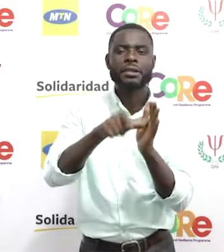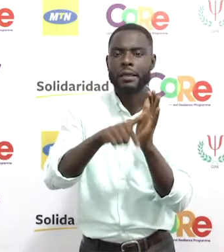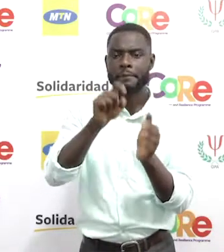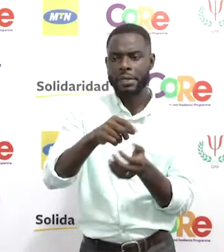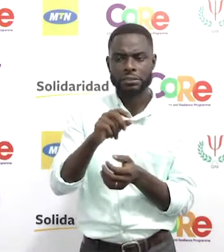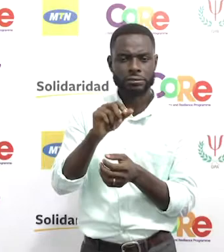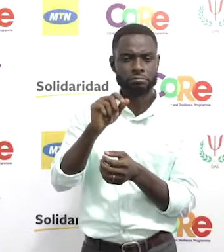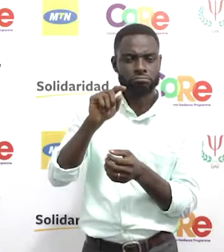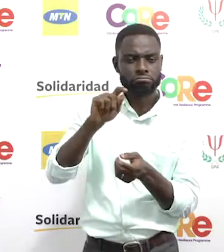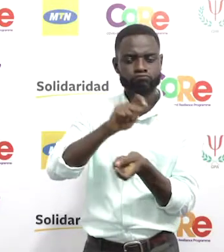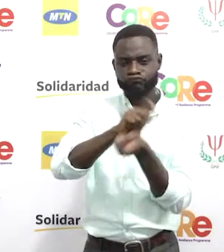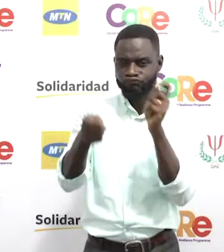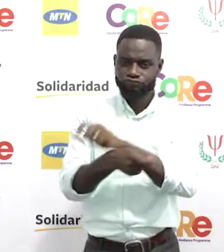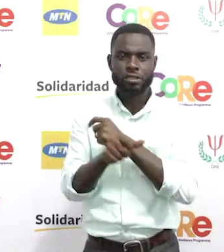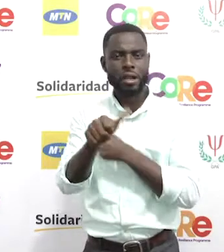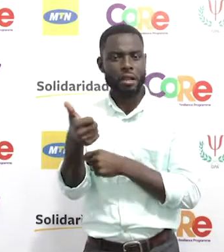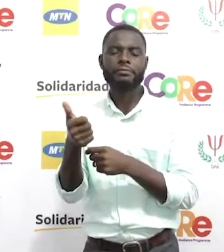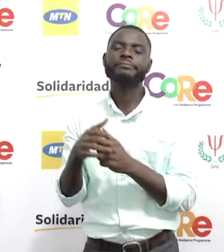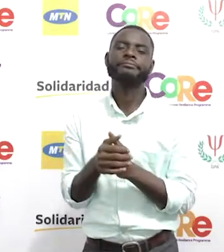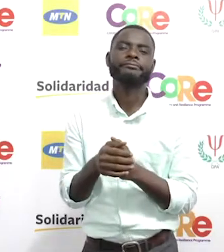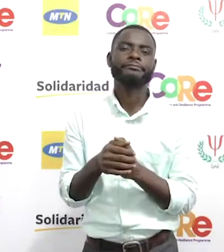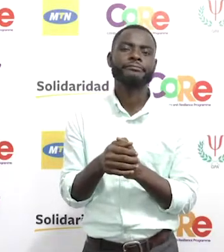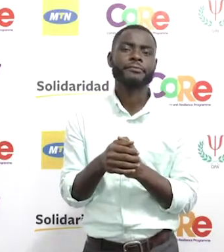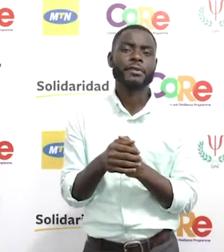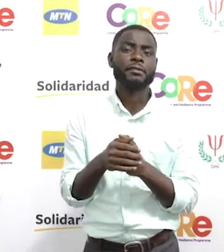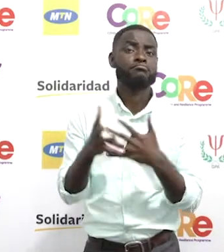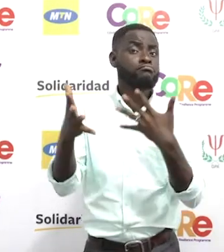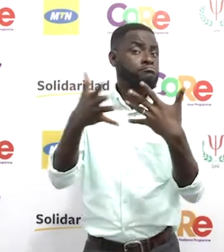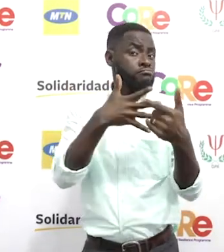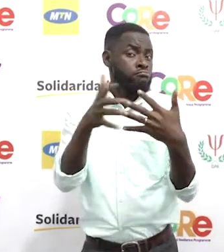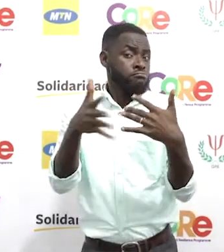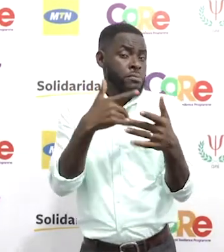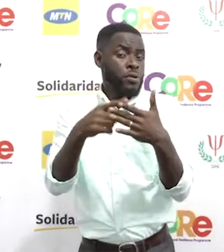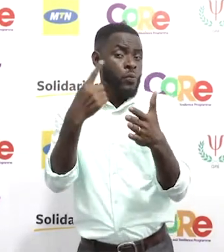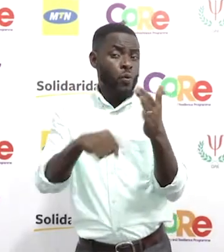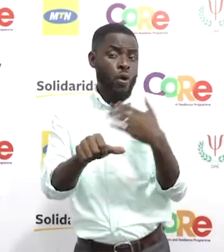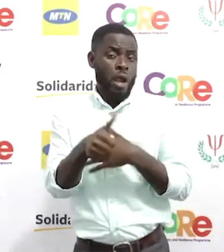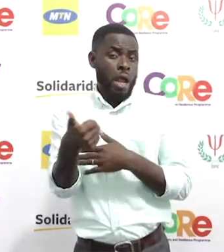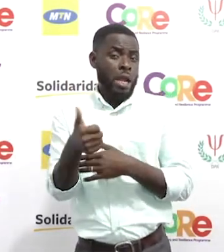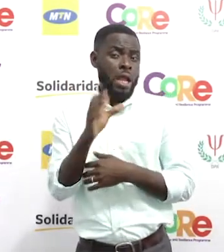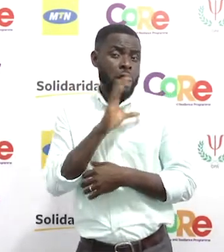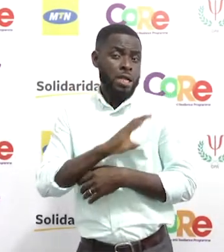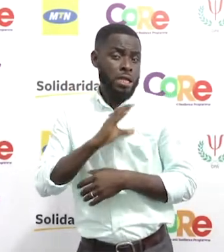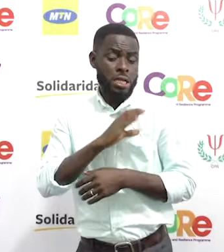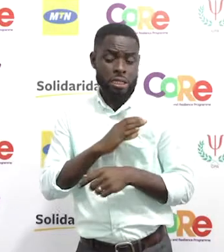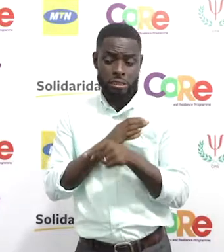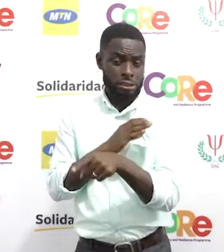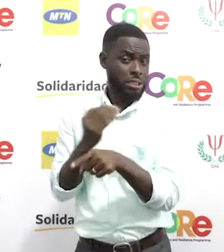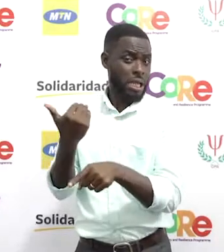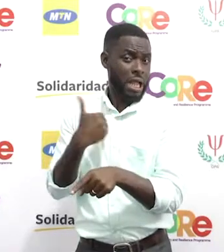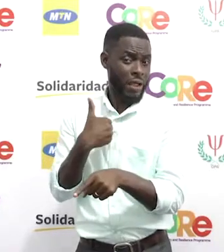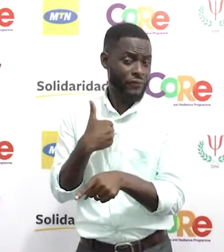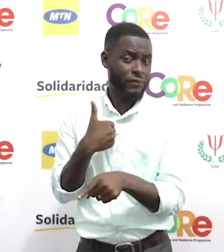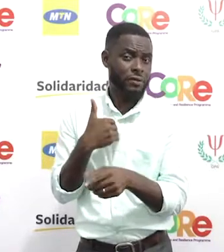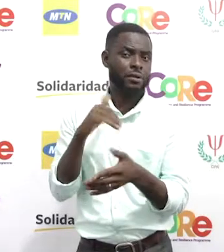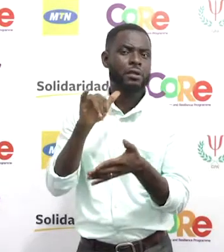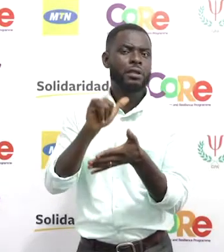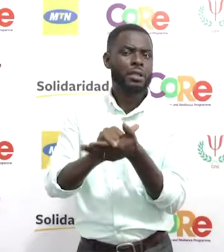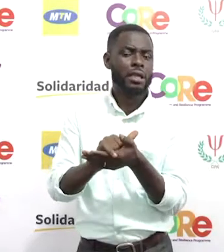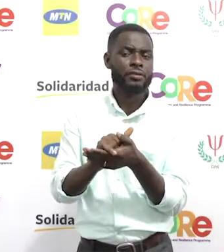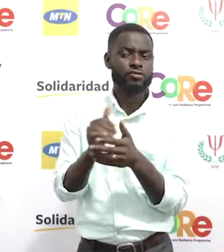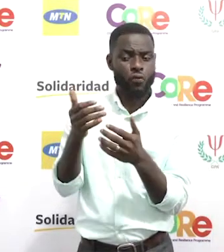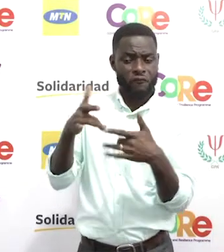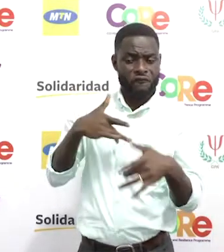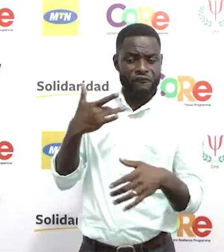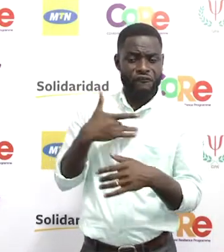Be nwe. Sani oya ta o suon mu. Ye eko okro. Eko he eko. Ni bi pakpay. Ni mo